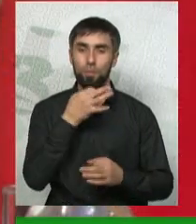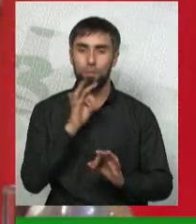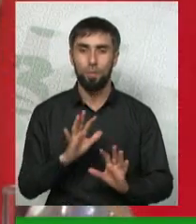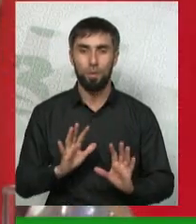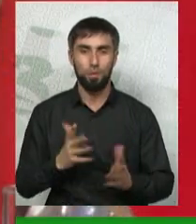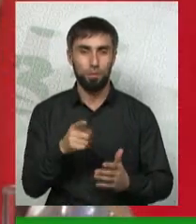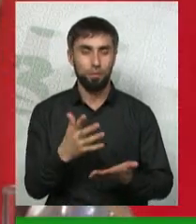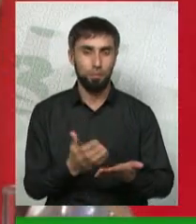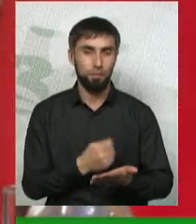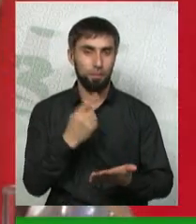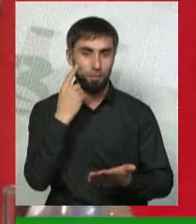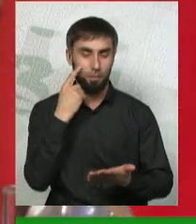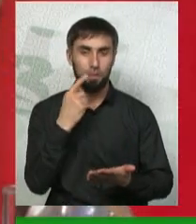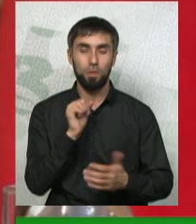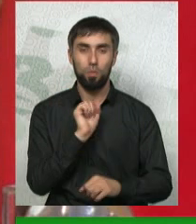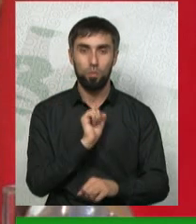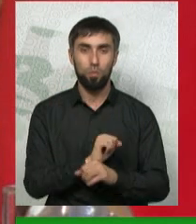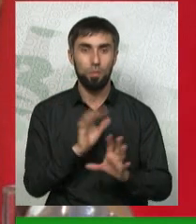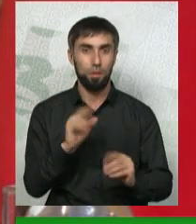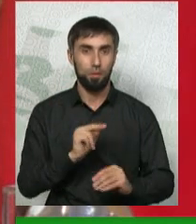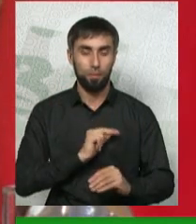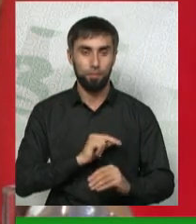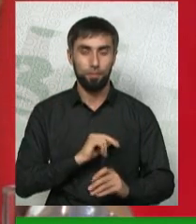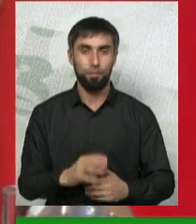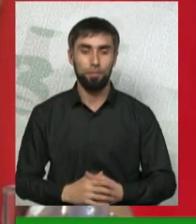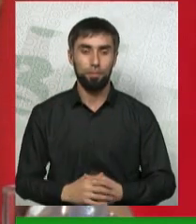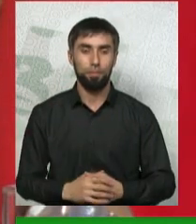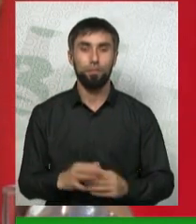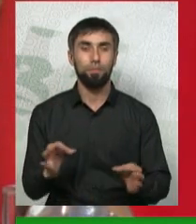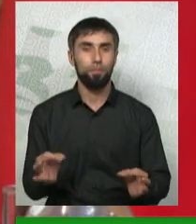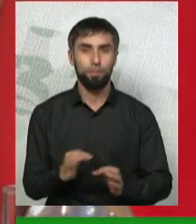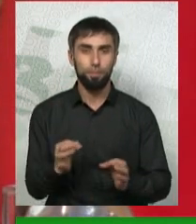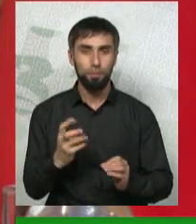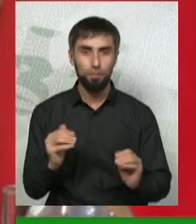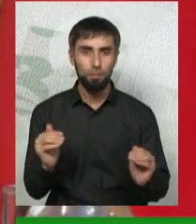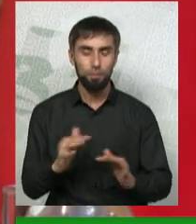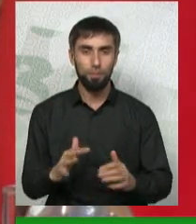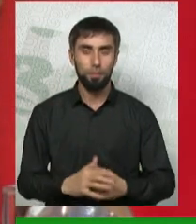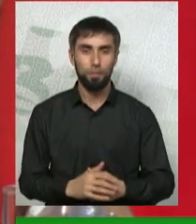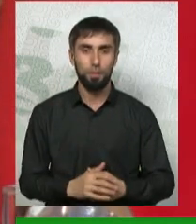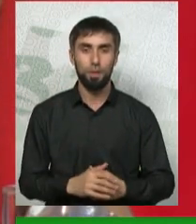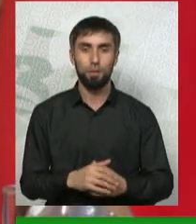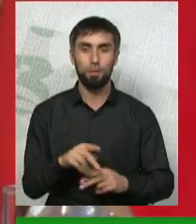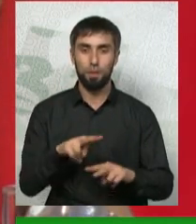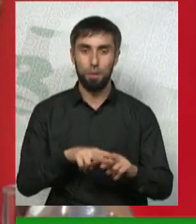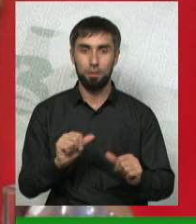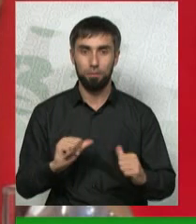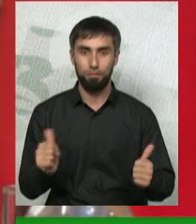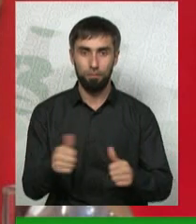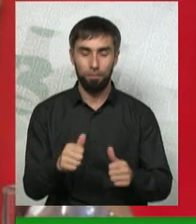обнаружении приостанавливают все работы, ничего не трогают, огораживается